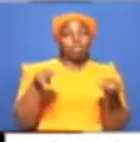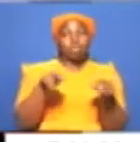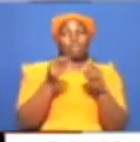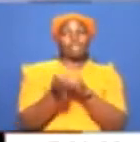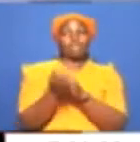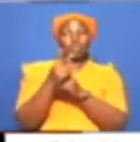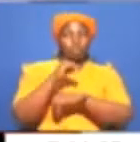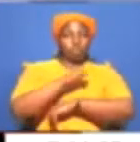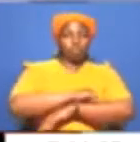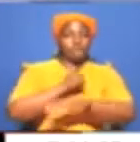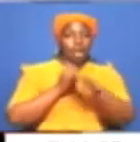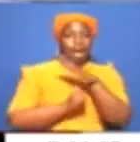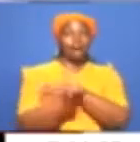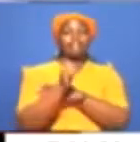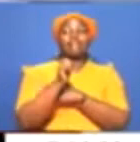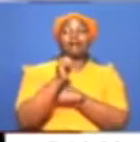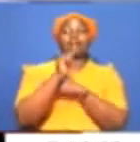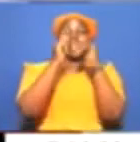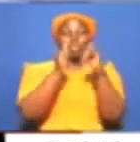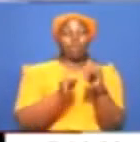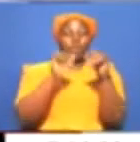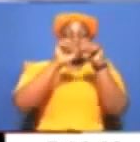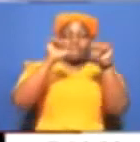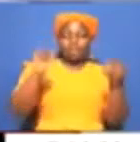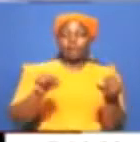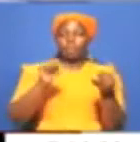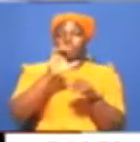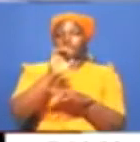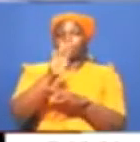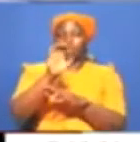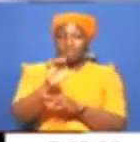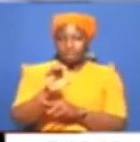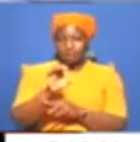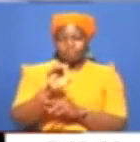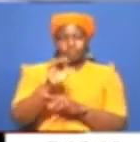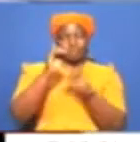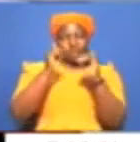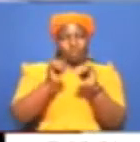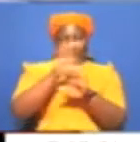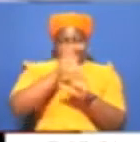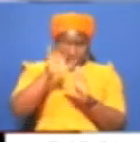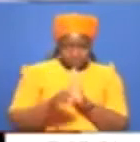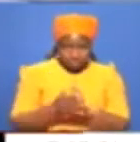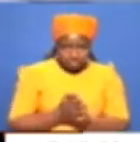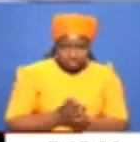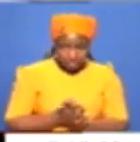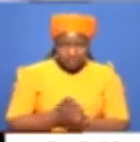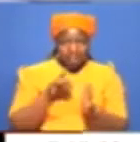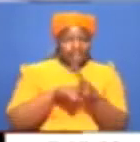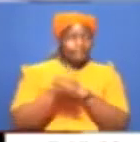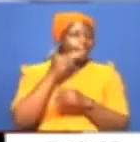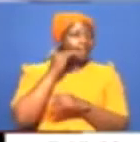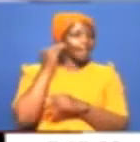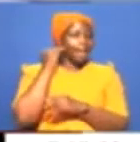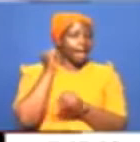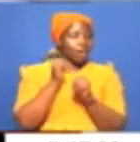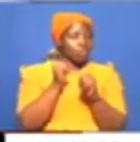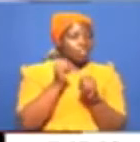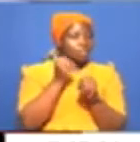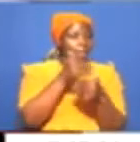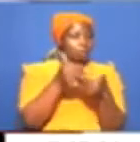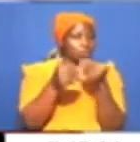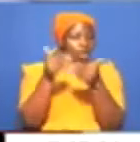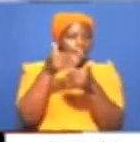mfumo mpya wa CBC katika shule upili ya Simerro, kaunti ya Siaya, ambayo yanajengwa kote nchini. Wakati huo